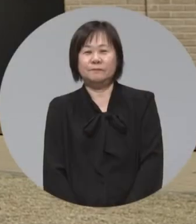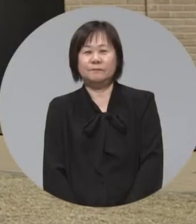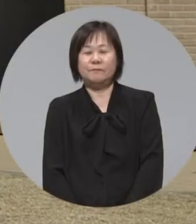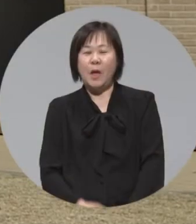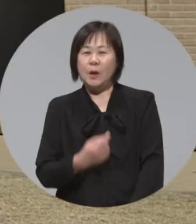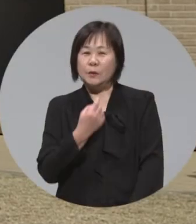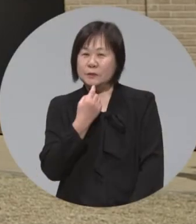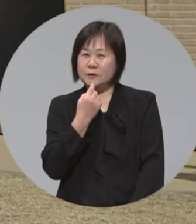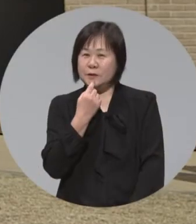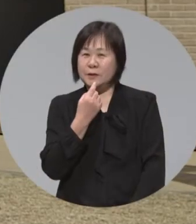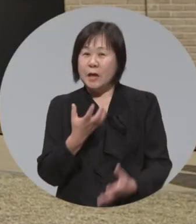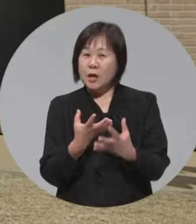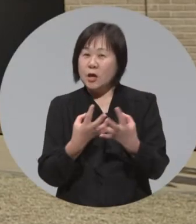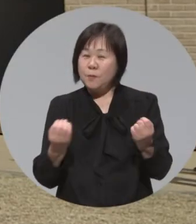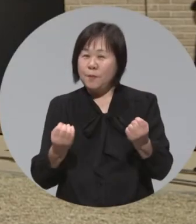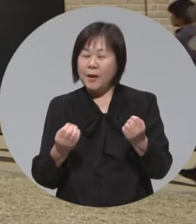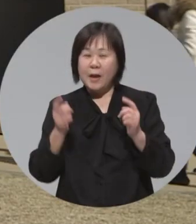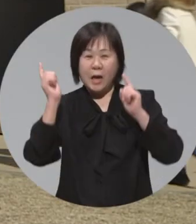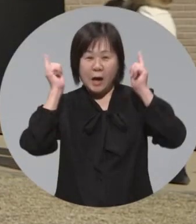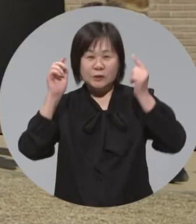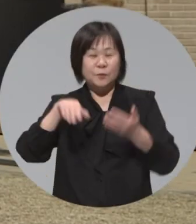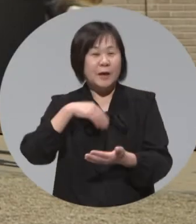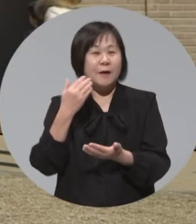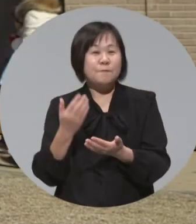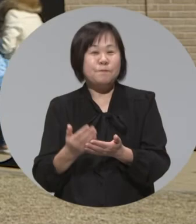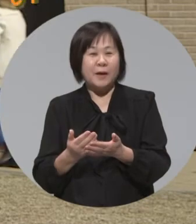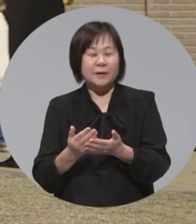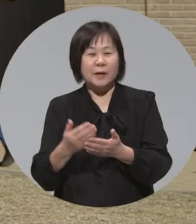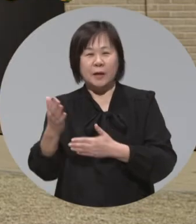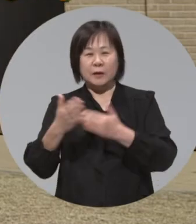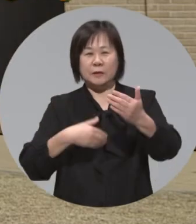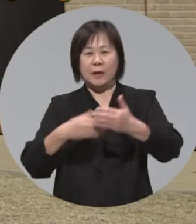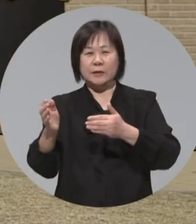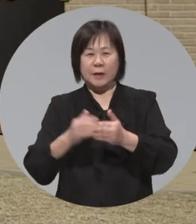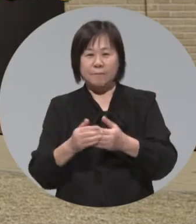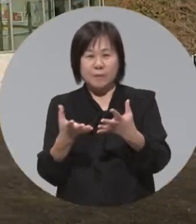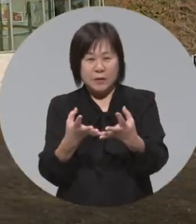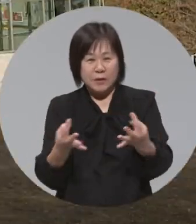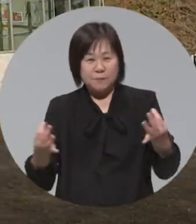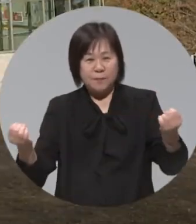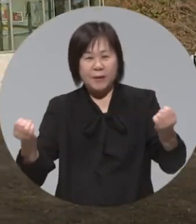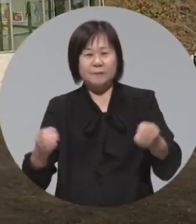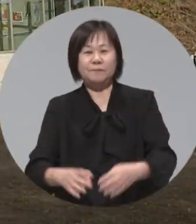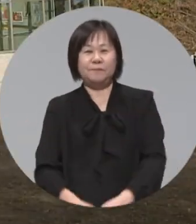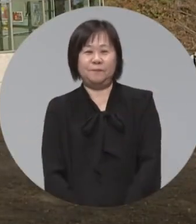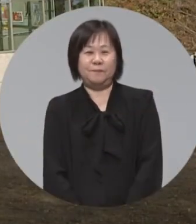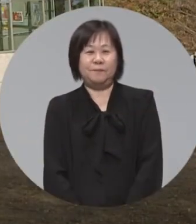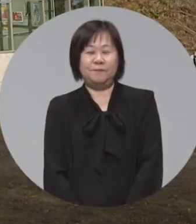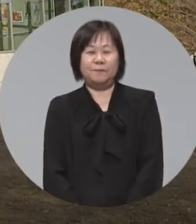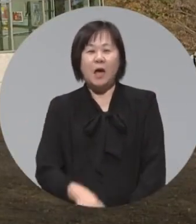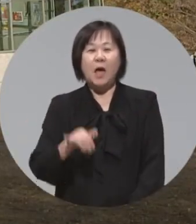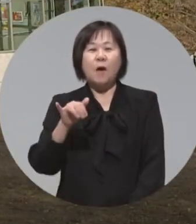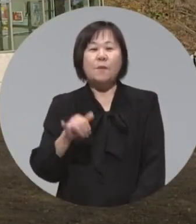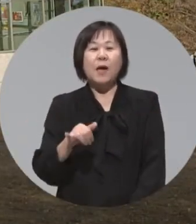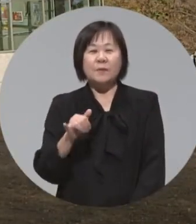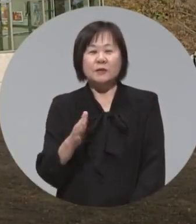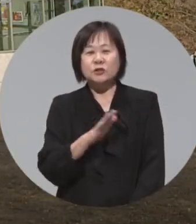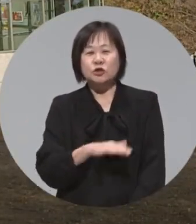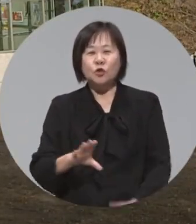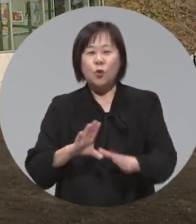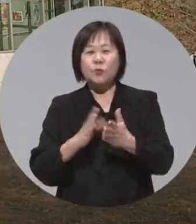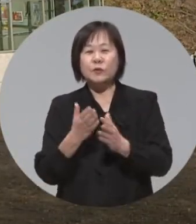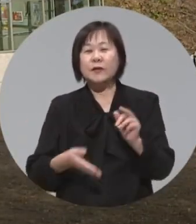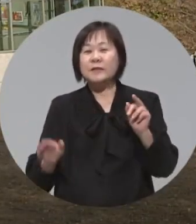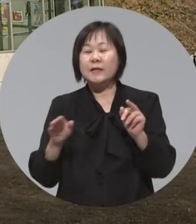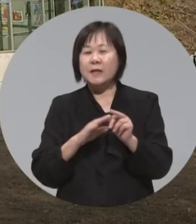不思議がいっぱい、遊びがいっぱい、体験がいっぱい。 前橋市児童文化セン